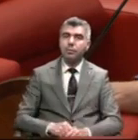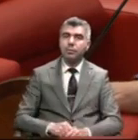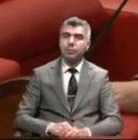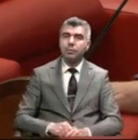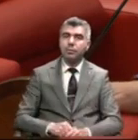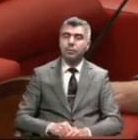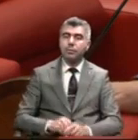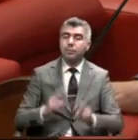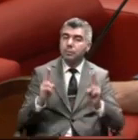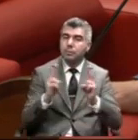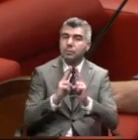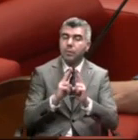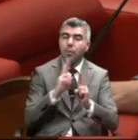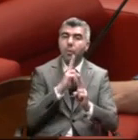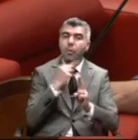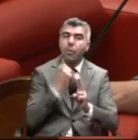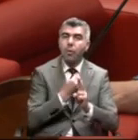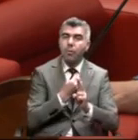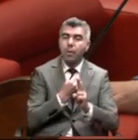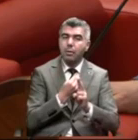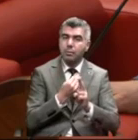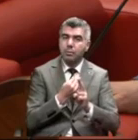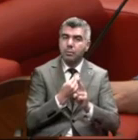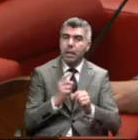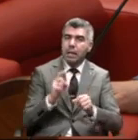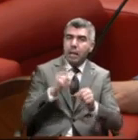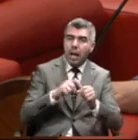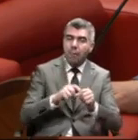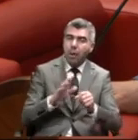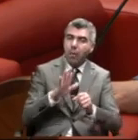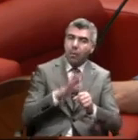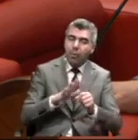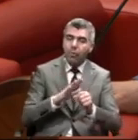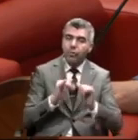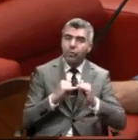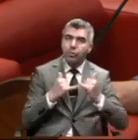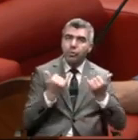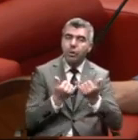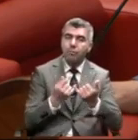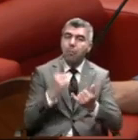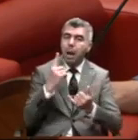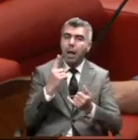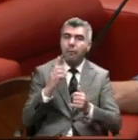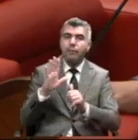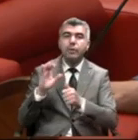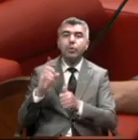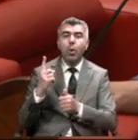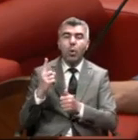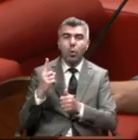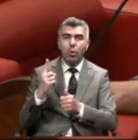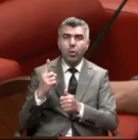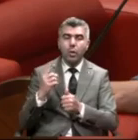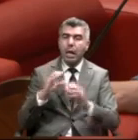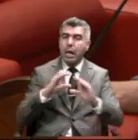تتلقى الحكومه مع الشركاء الاجتماعيين النقابات مره في سته شهور في